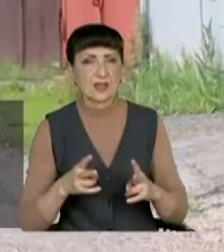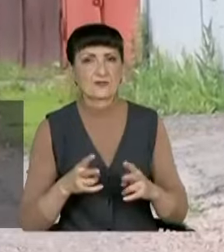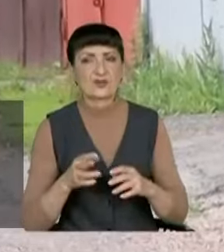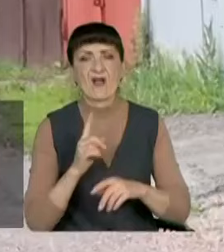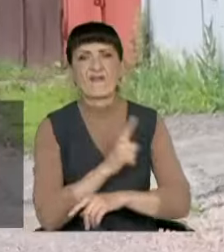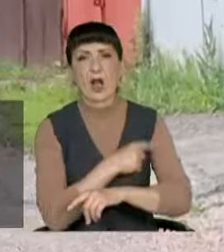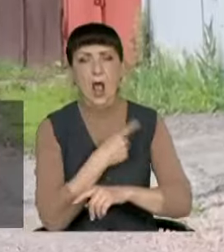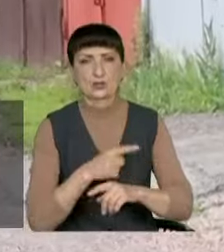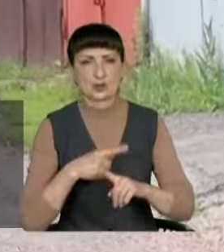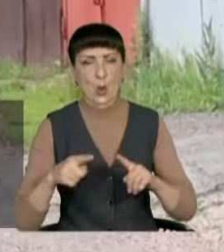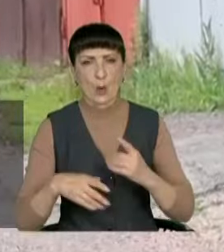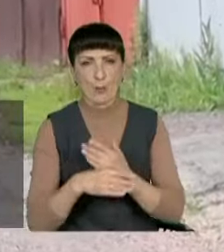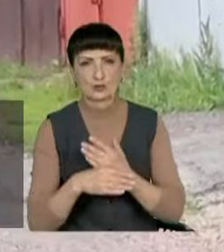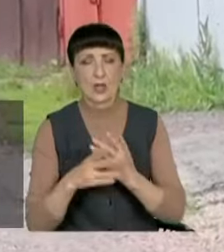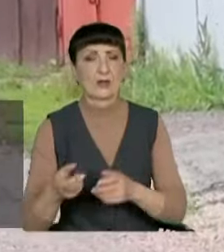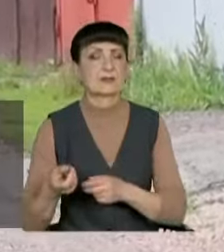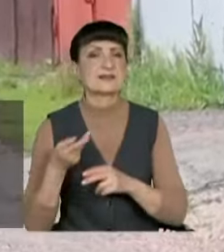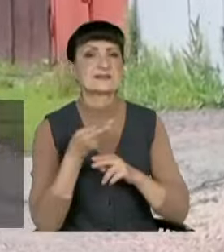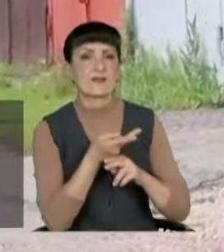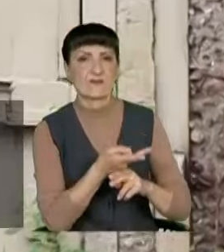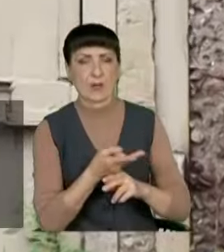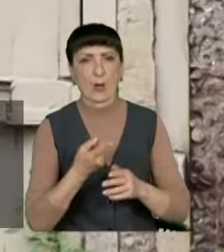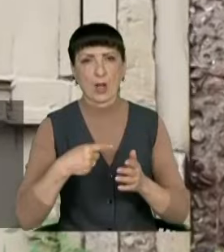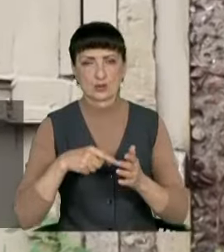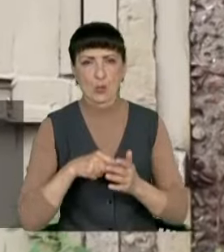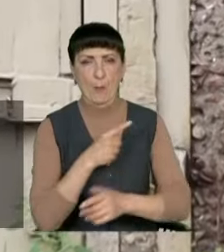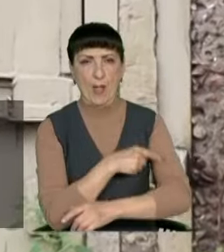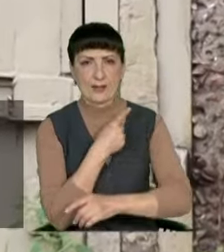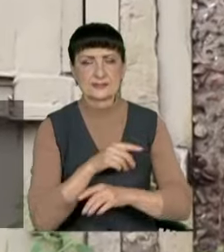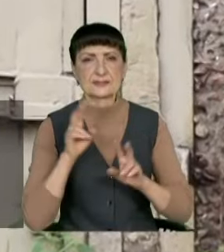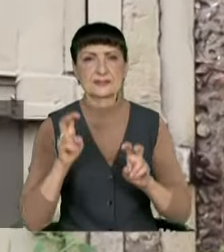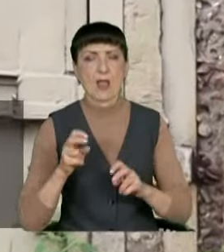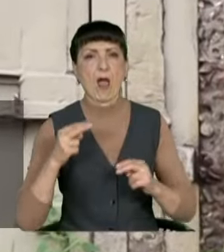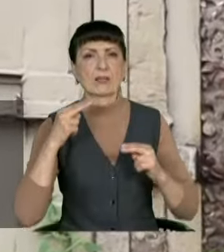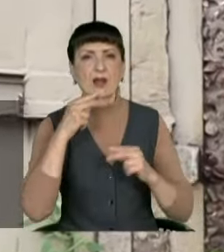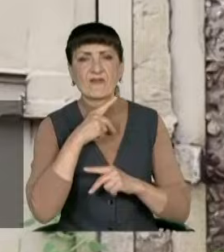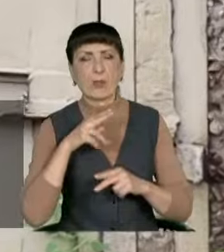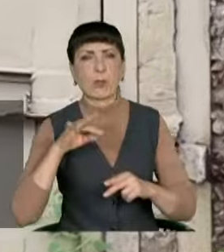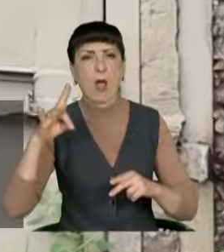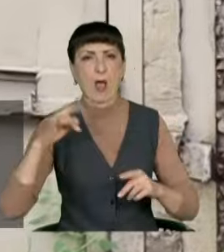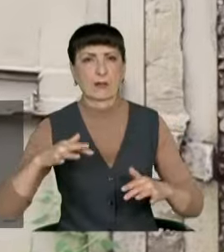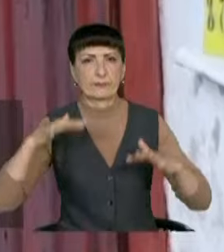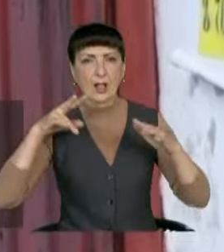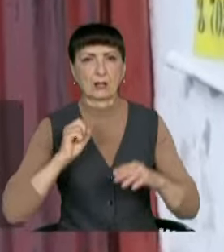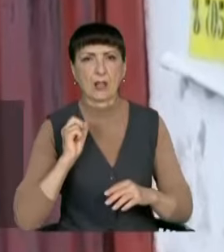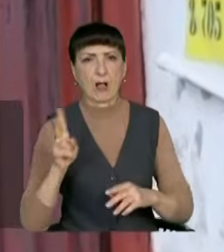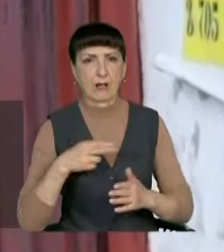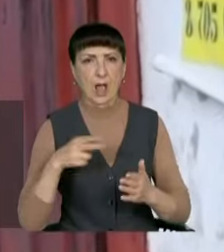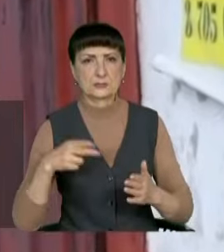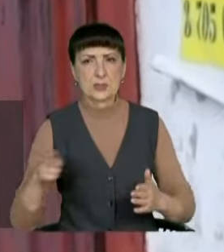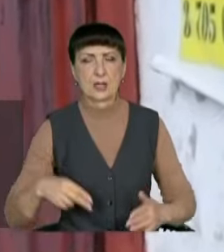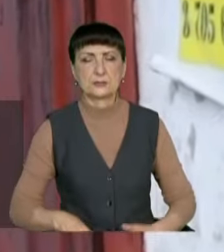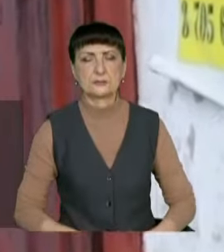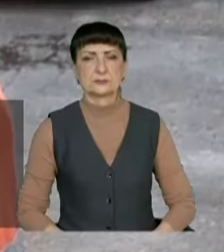фельдшерам скорой помощи. Их доставили в многопрофильную городскую больницу с диагнозом отравления парами лакокрасочных веществ.